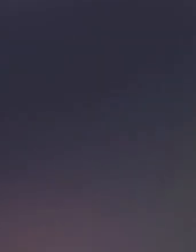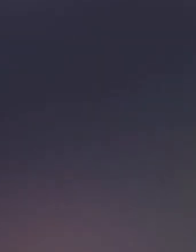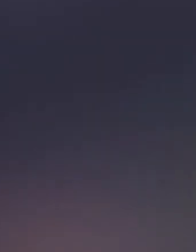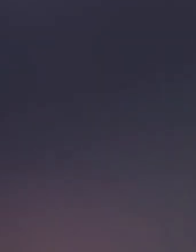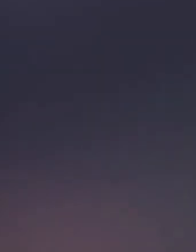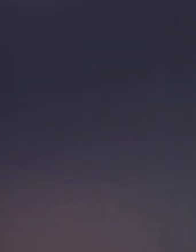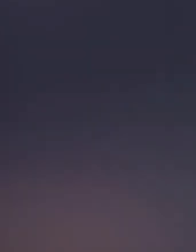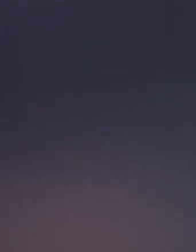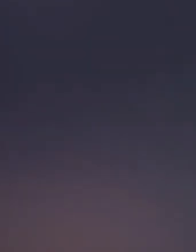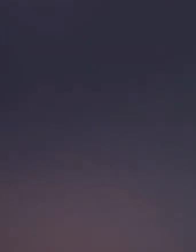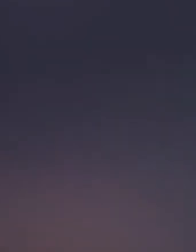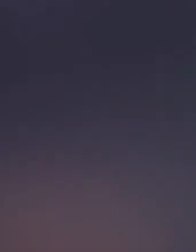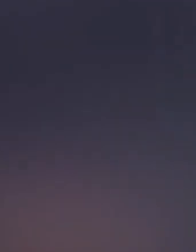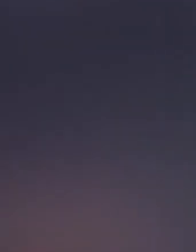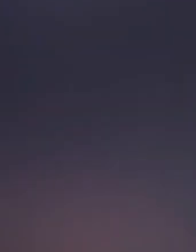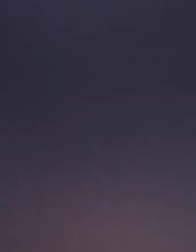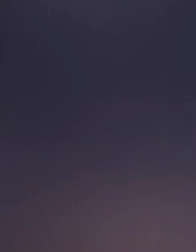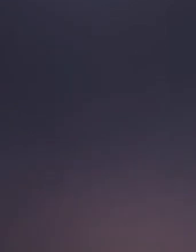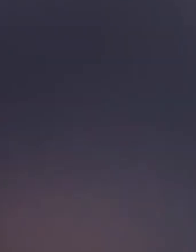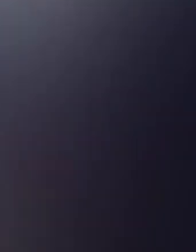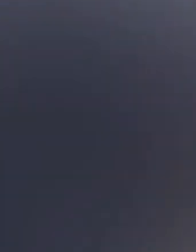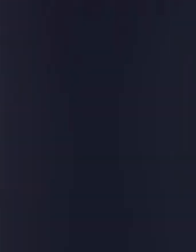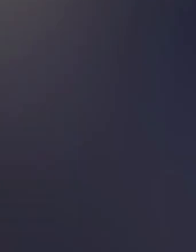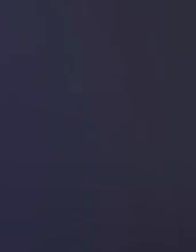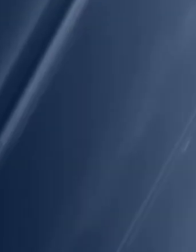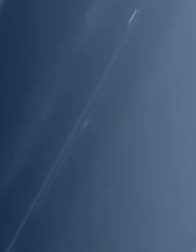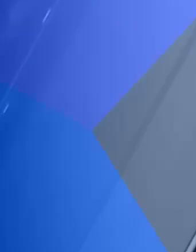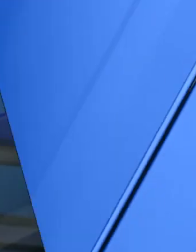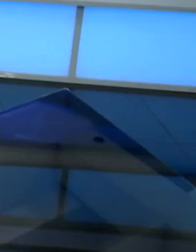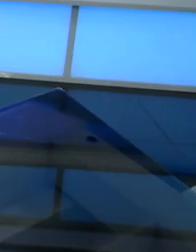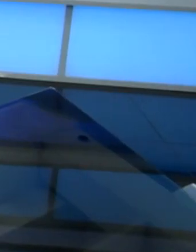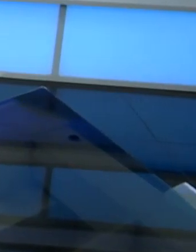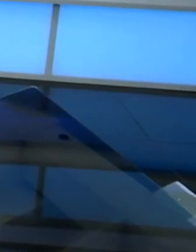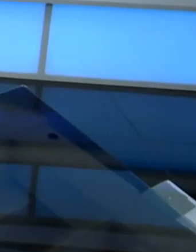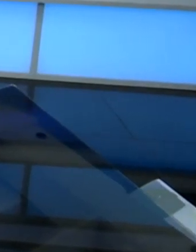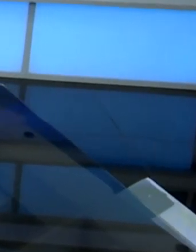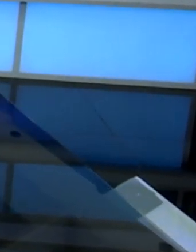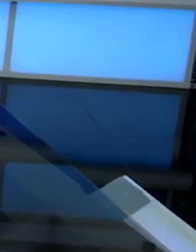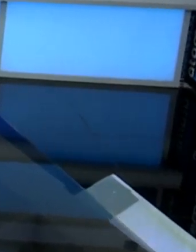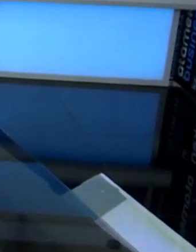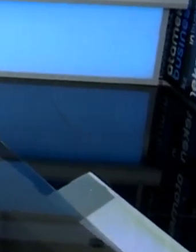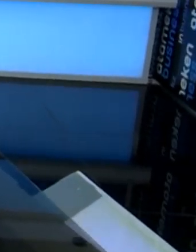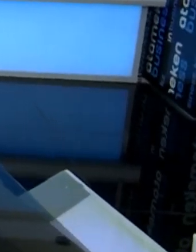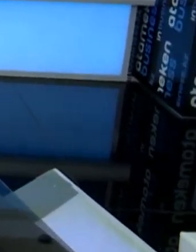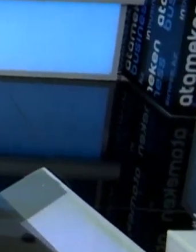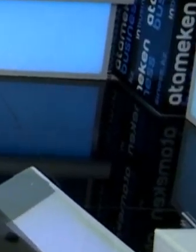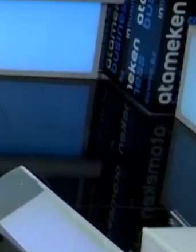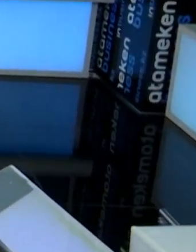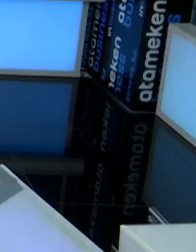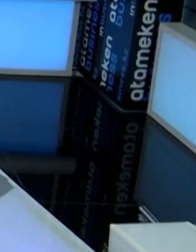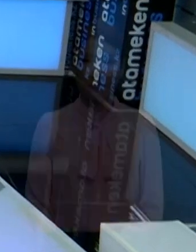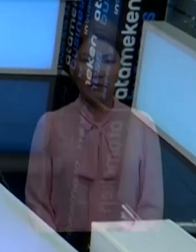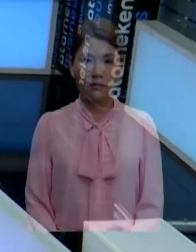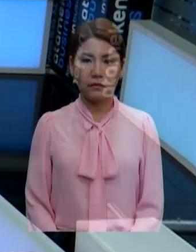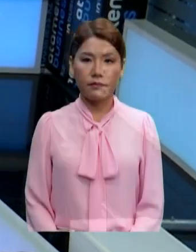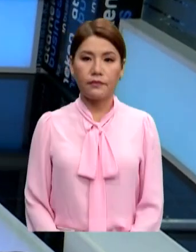до президентских, как оказалось, рукой подать. Мадина Алмолдина в студии новостей. Это «Микен Бизнес». Сурдоперевод представляет